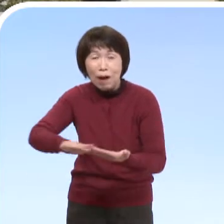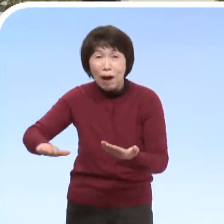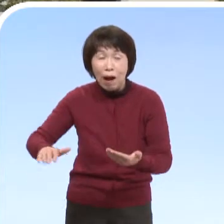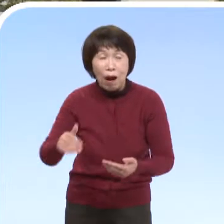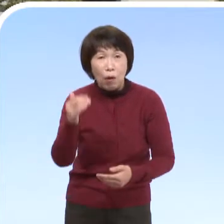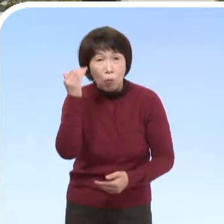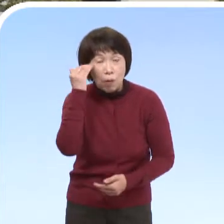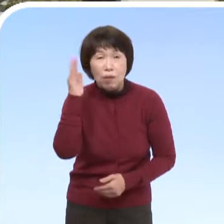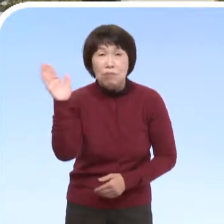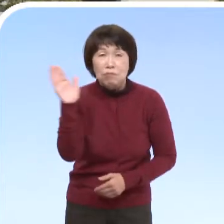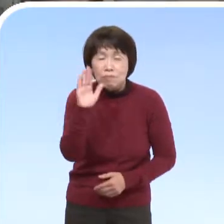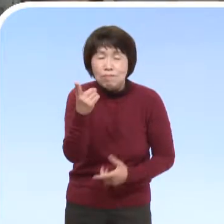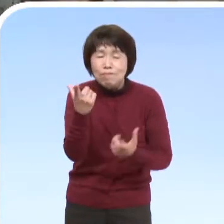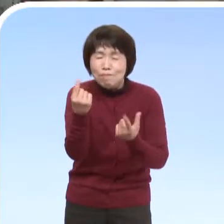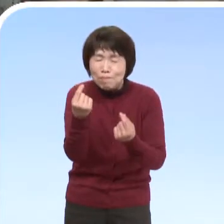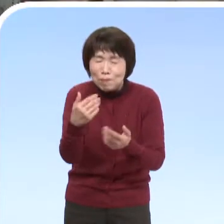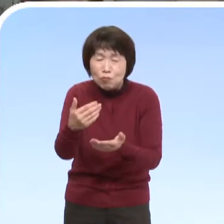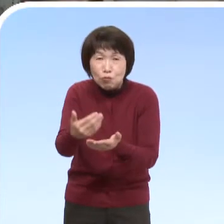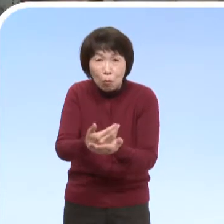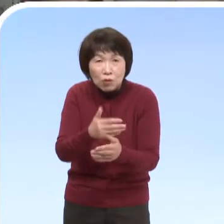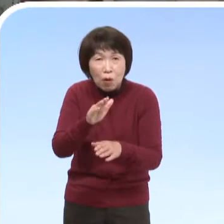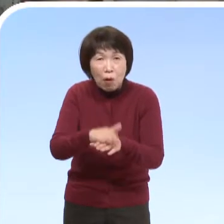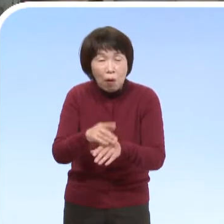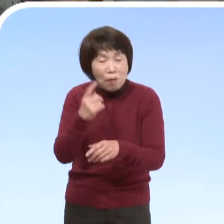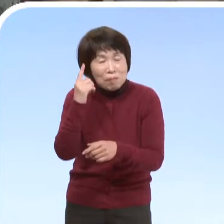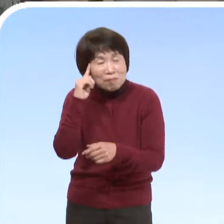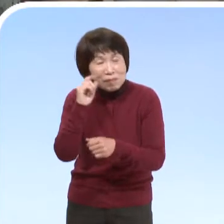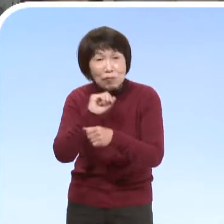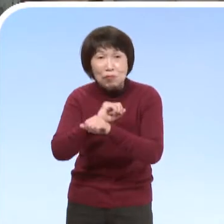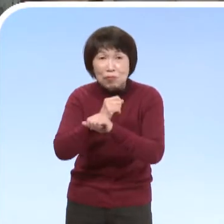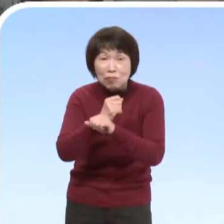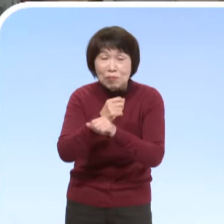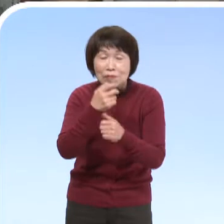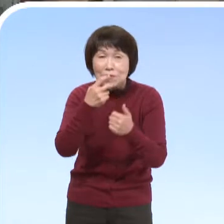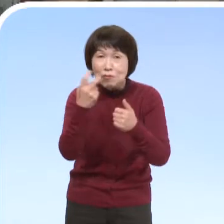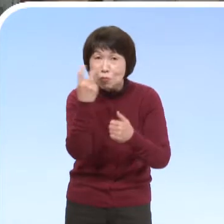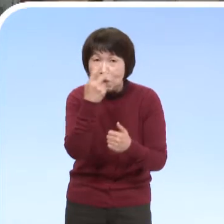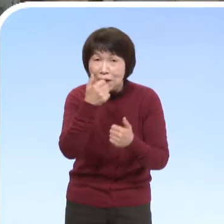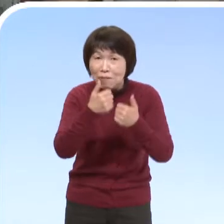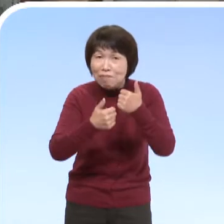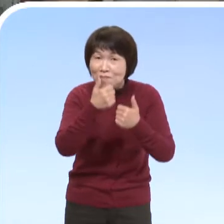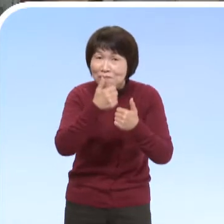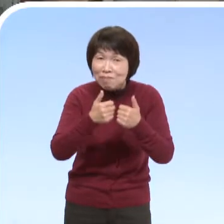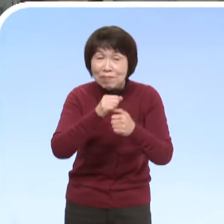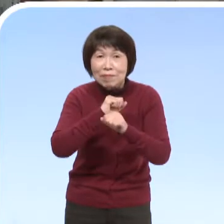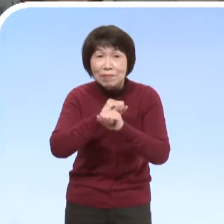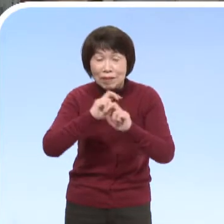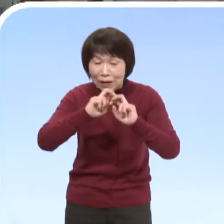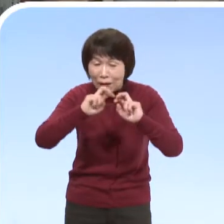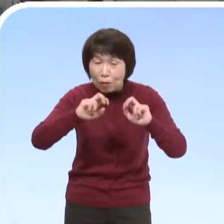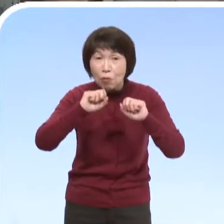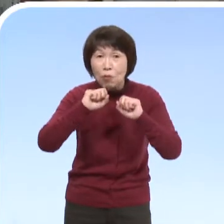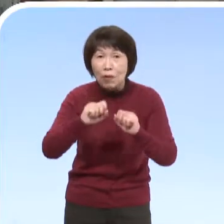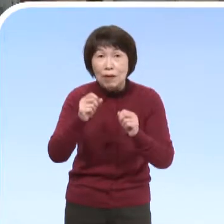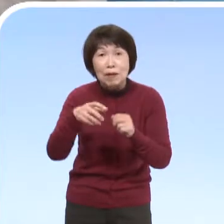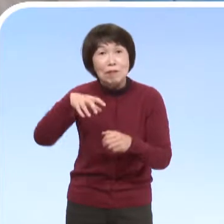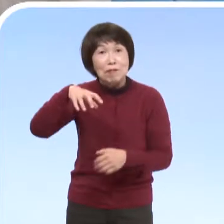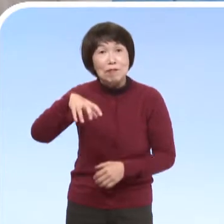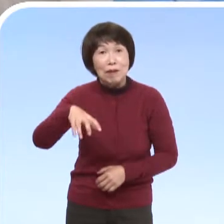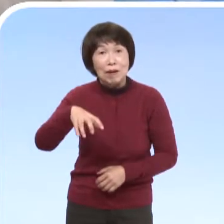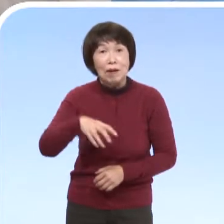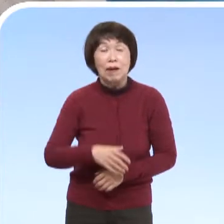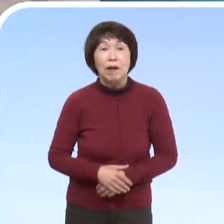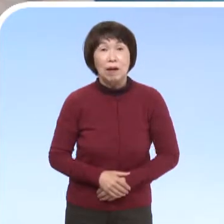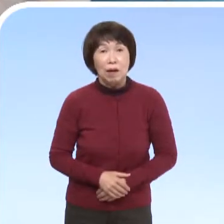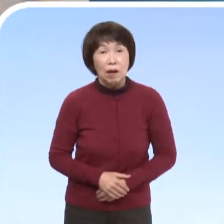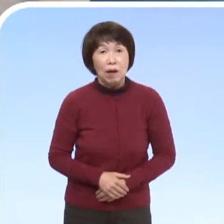、漁場環境や資源の調査・開発に取り組んでいる県の研究機関です。 ベニズ